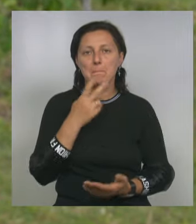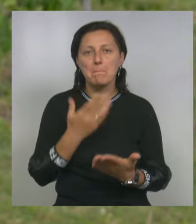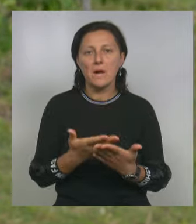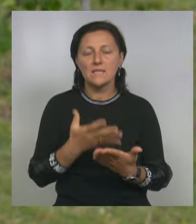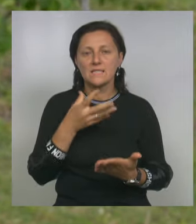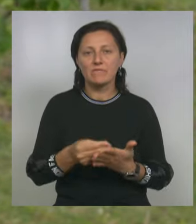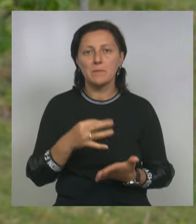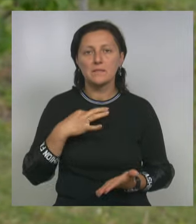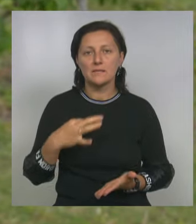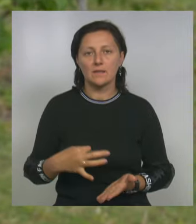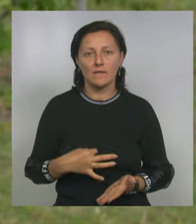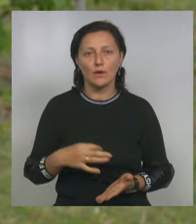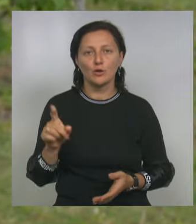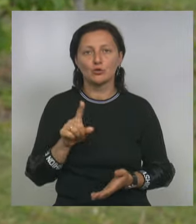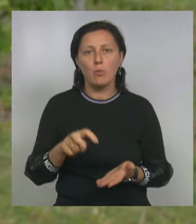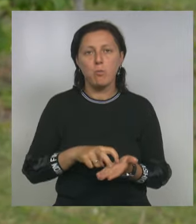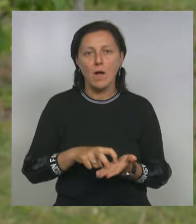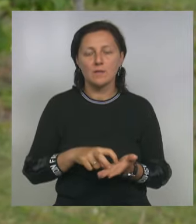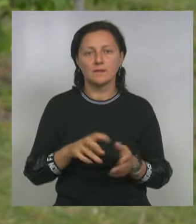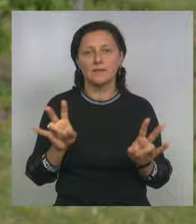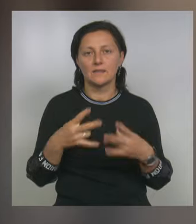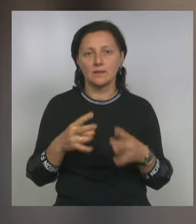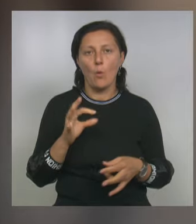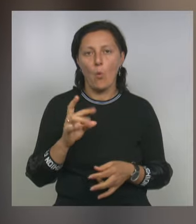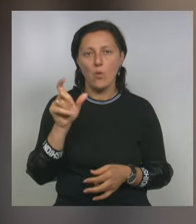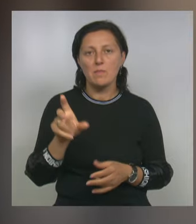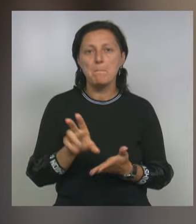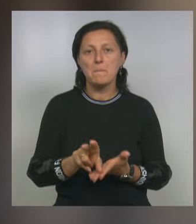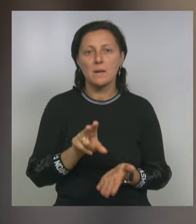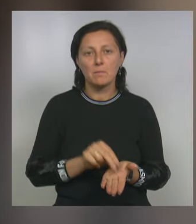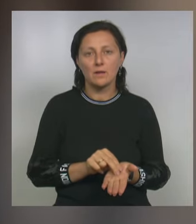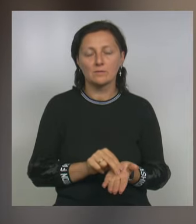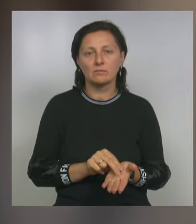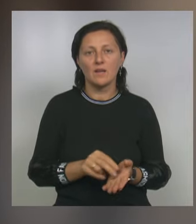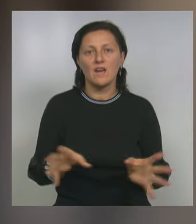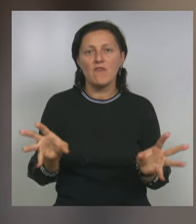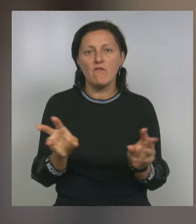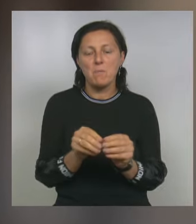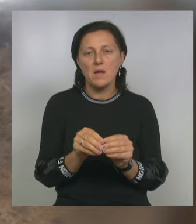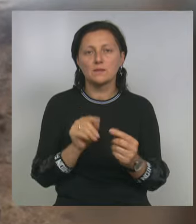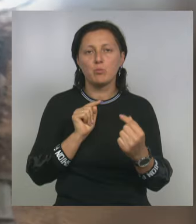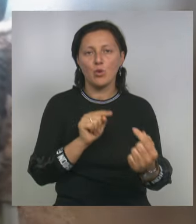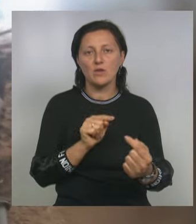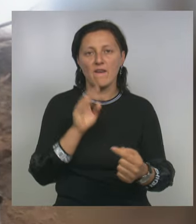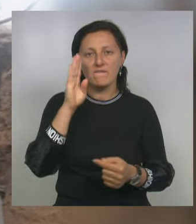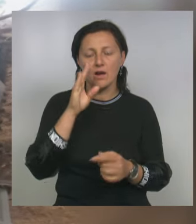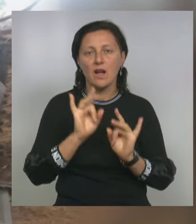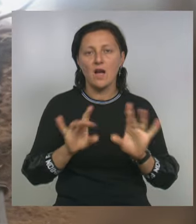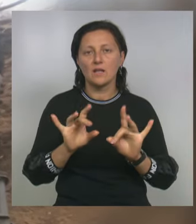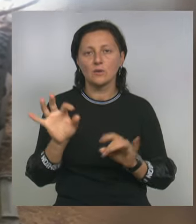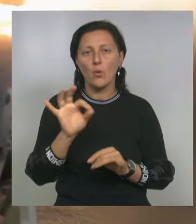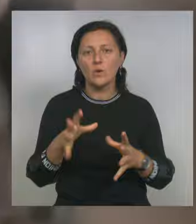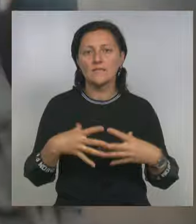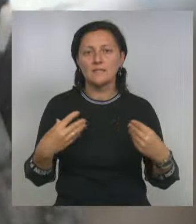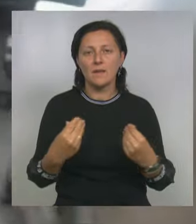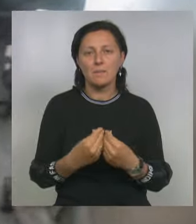показать, что ничего в этой жизни бояться не надо. Он пример для них. Рука об руку против врага. Расскажем историю белгородской семьи, из